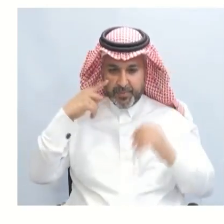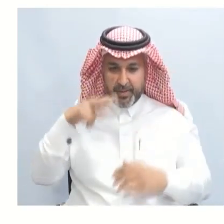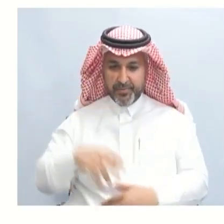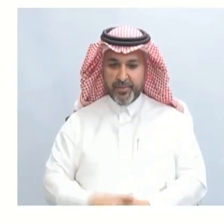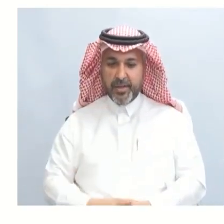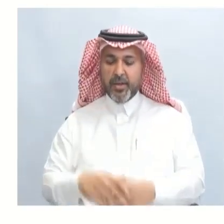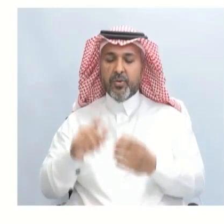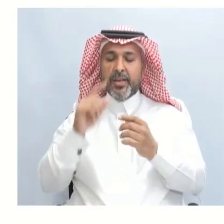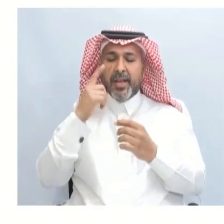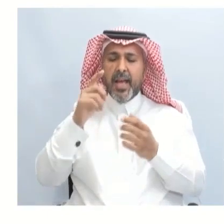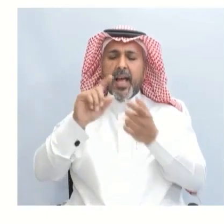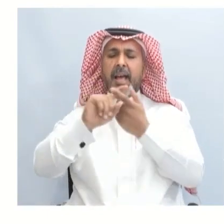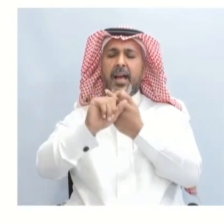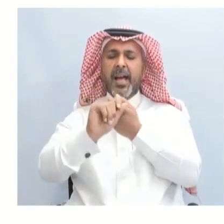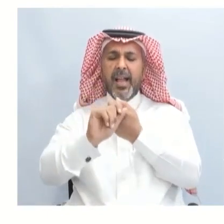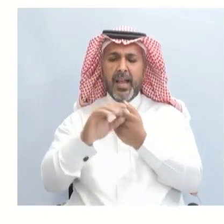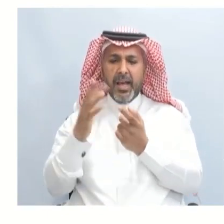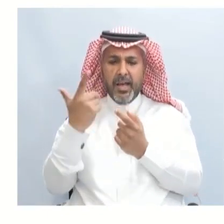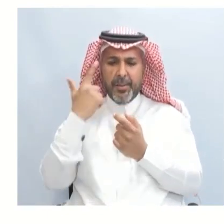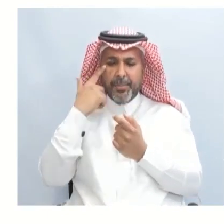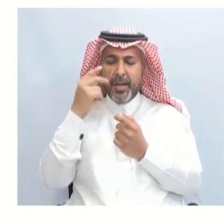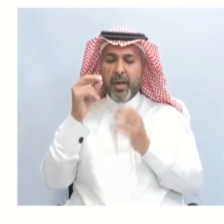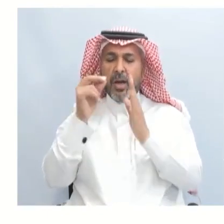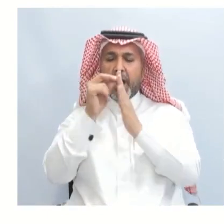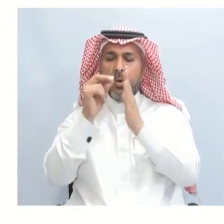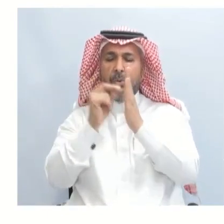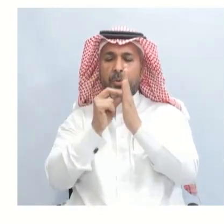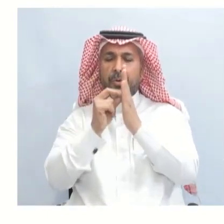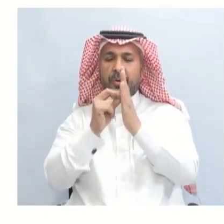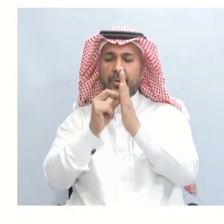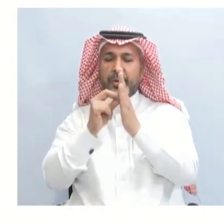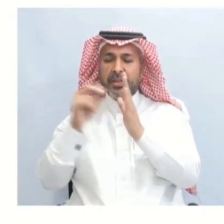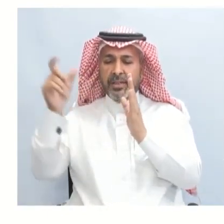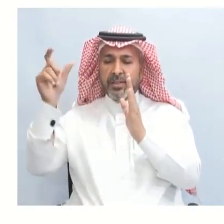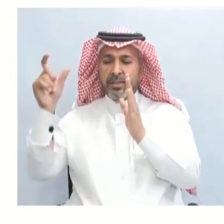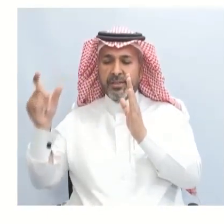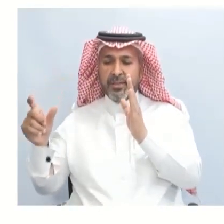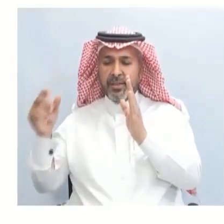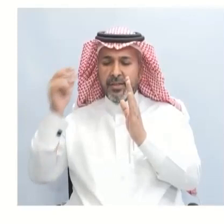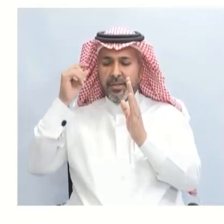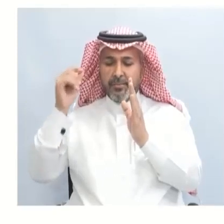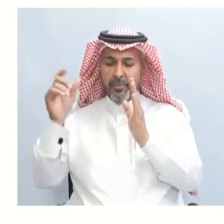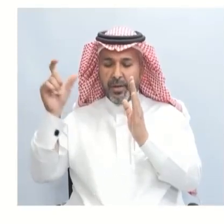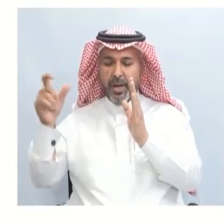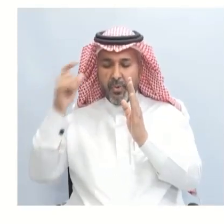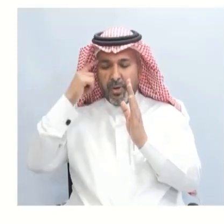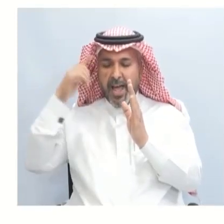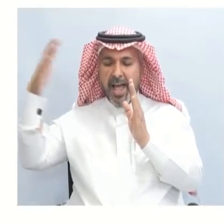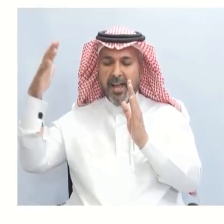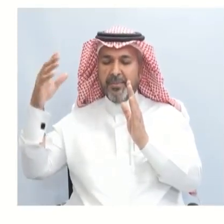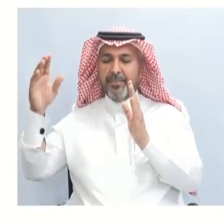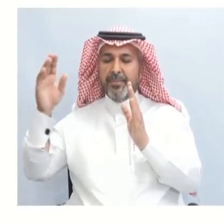صحيحه لاي كوكبين بالاصل اذا ما العلاقه بين قوانين نيوتن وقانون كبلر سجل